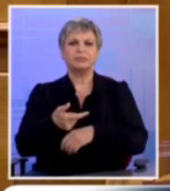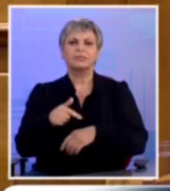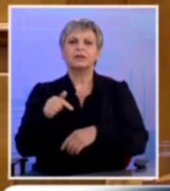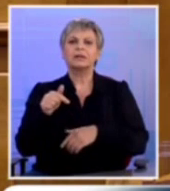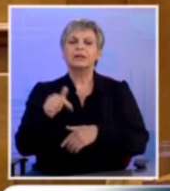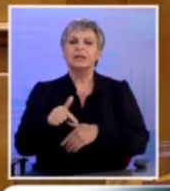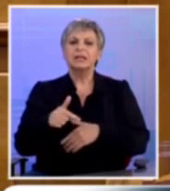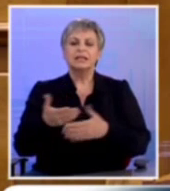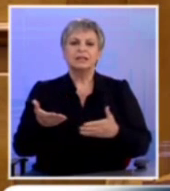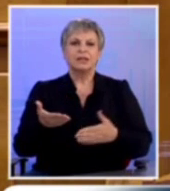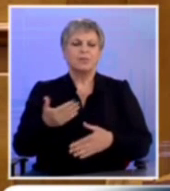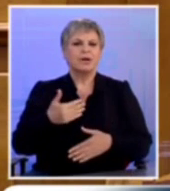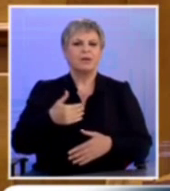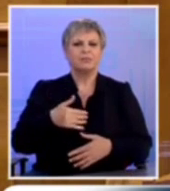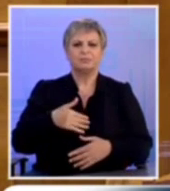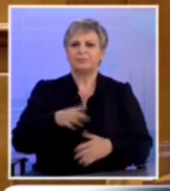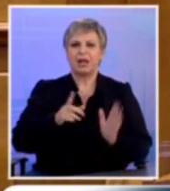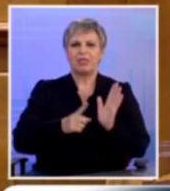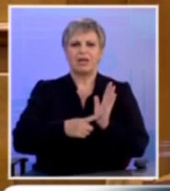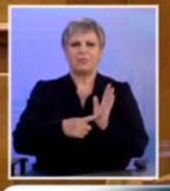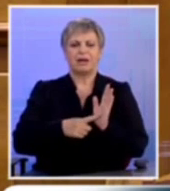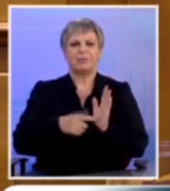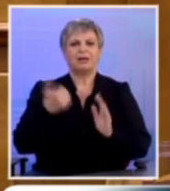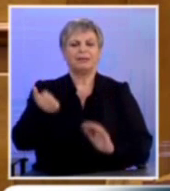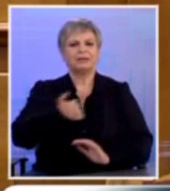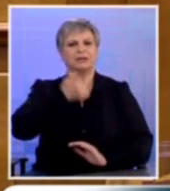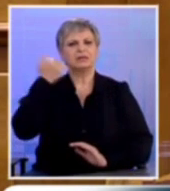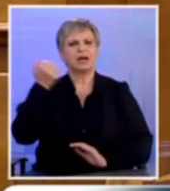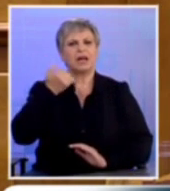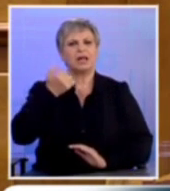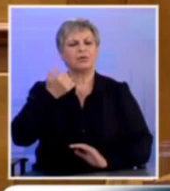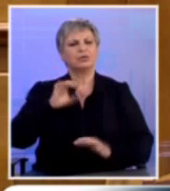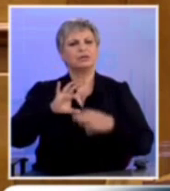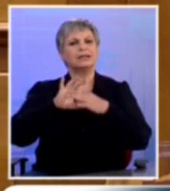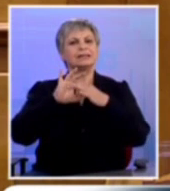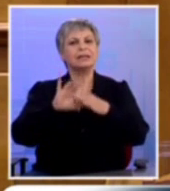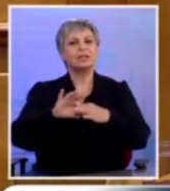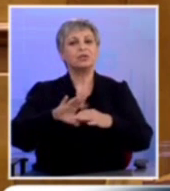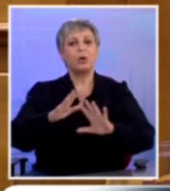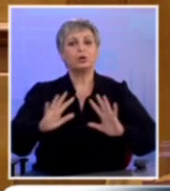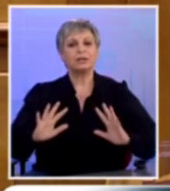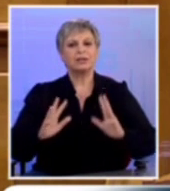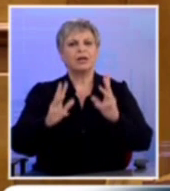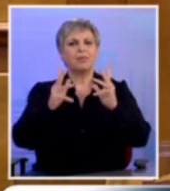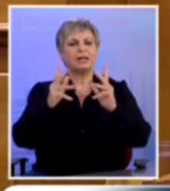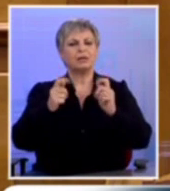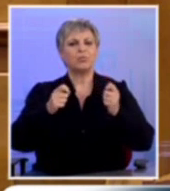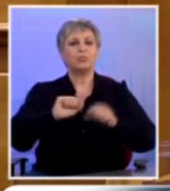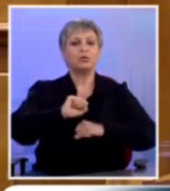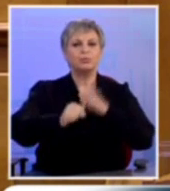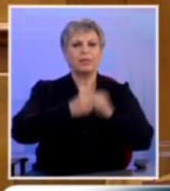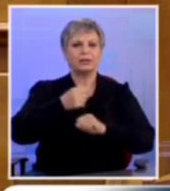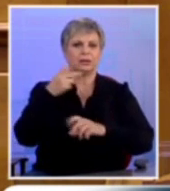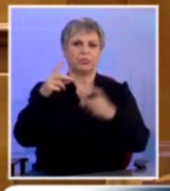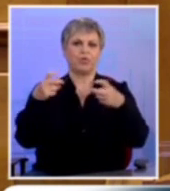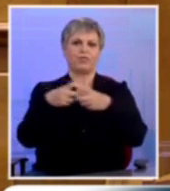άθελά μας να ολοκληρώσουμε το πραξικόπημα που ξεκίνησε προχθές στις Βρυξέλλες.